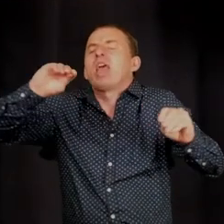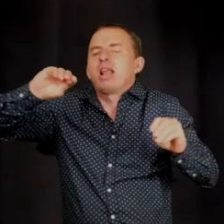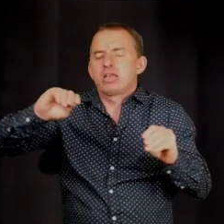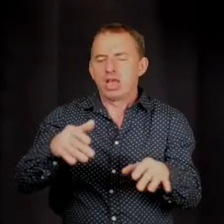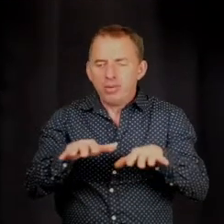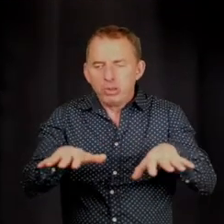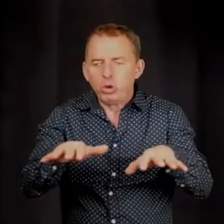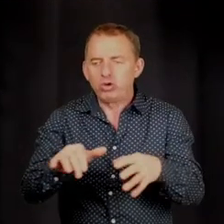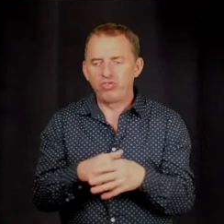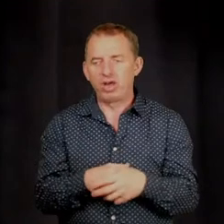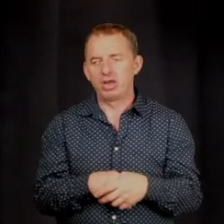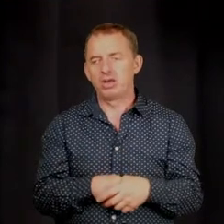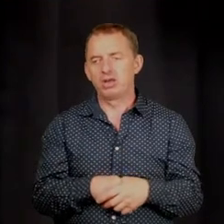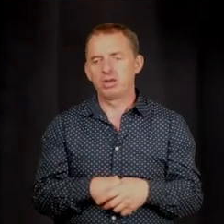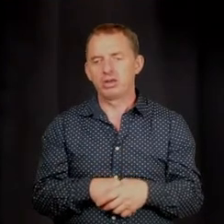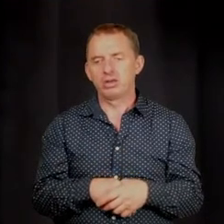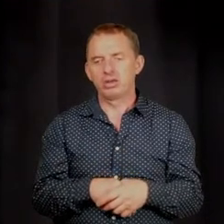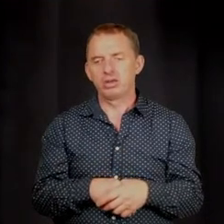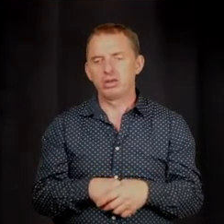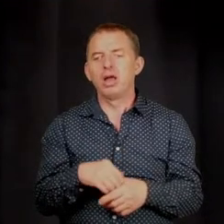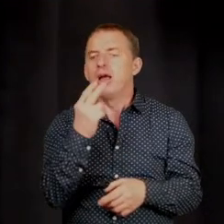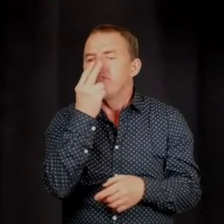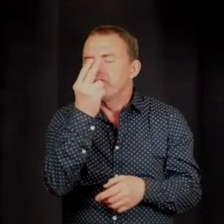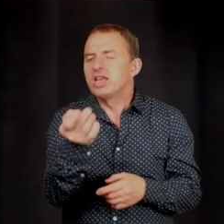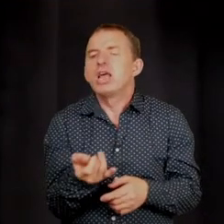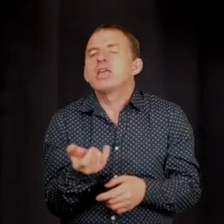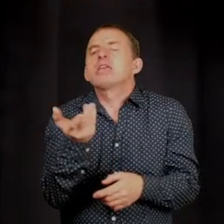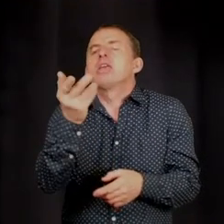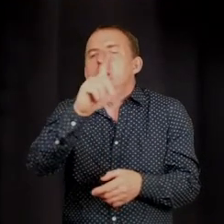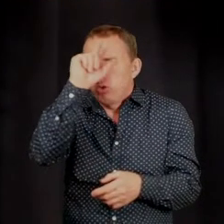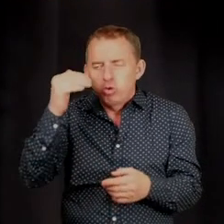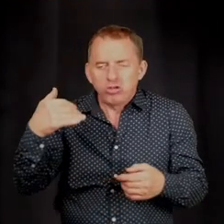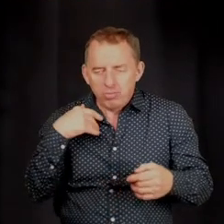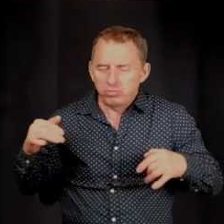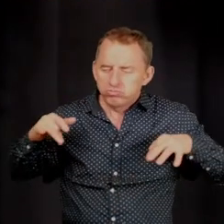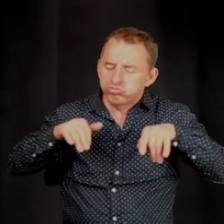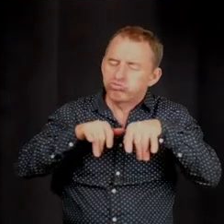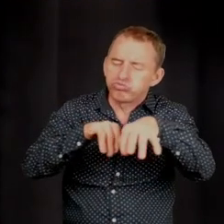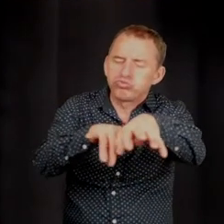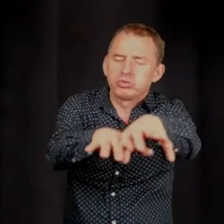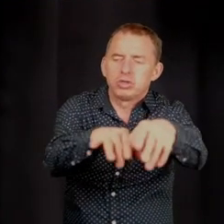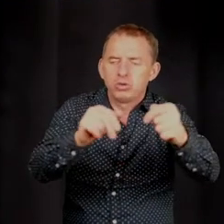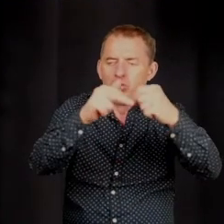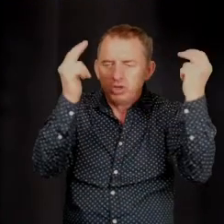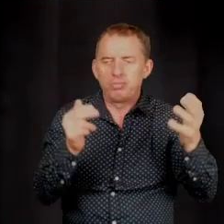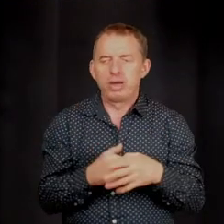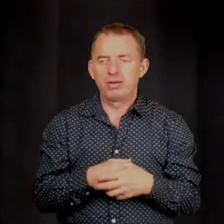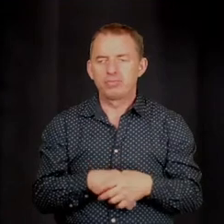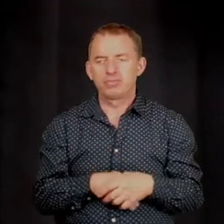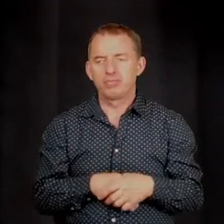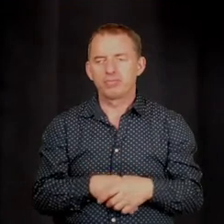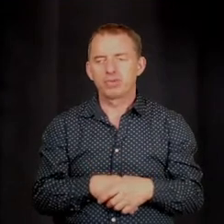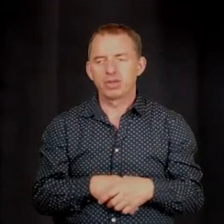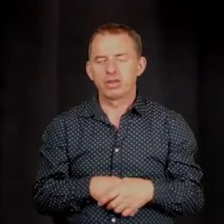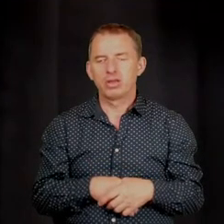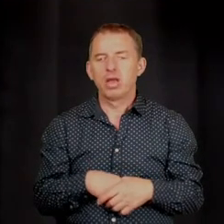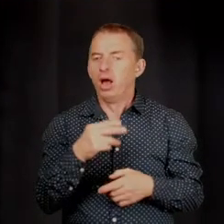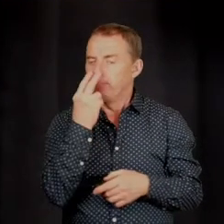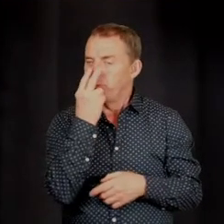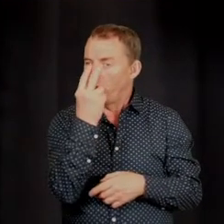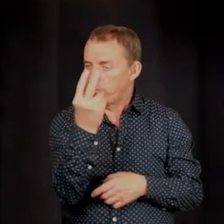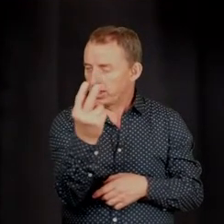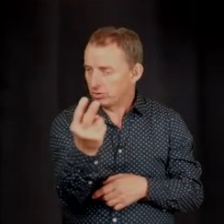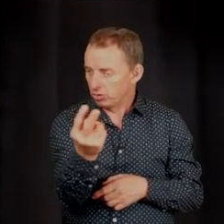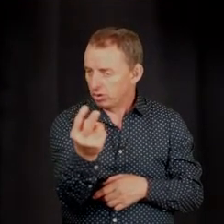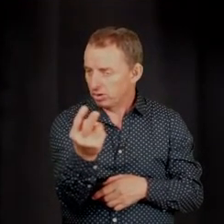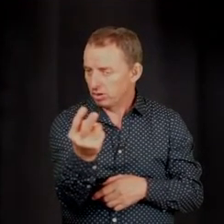How large was that multitude? Ile ich było? John says, I looked up in heaven and saw it, no man could number it. Popatrzyłem i